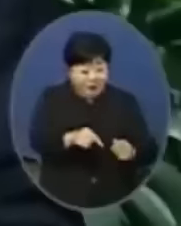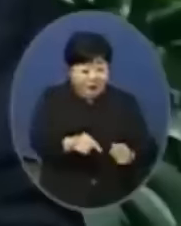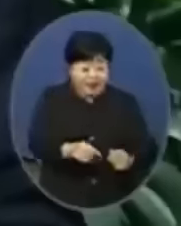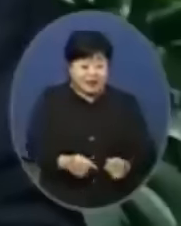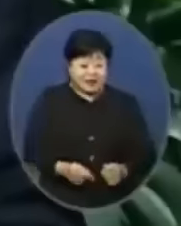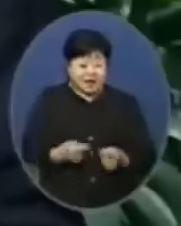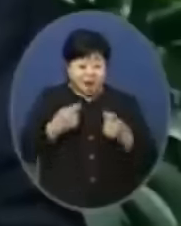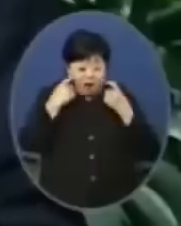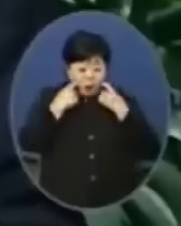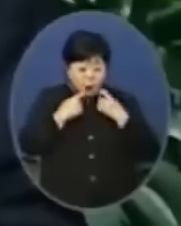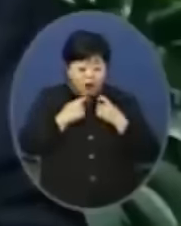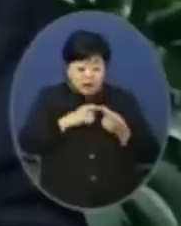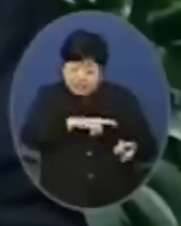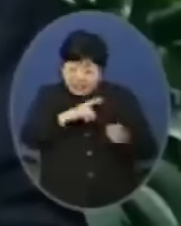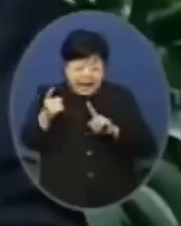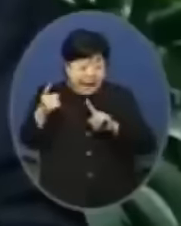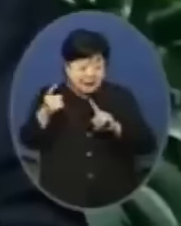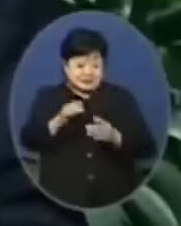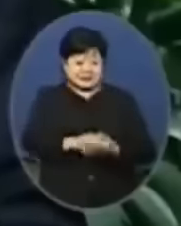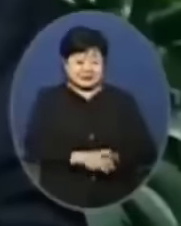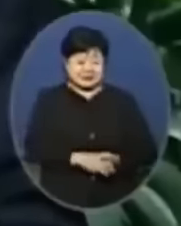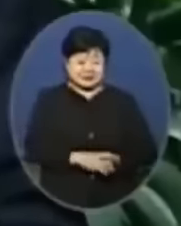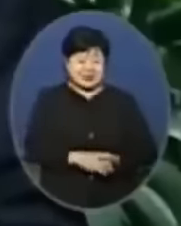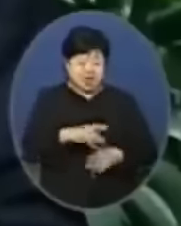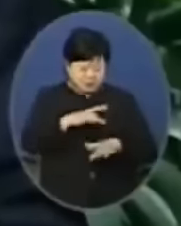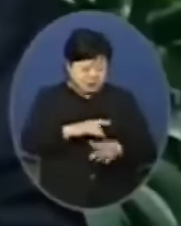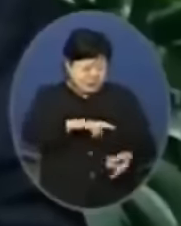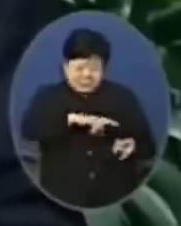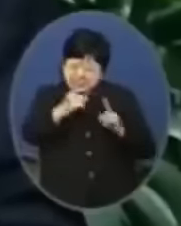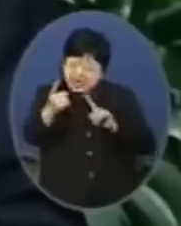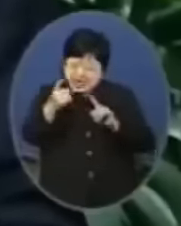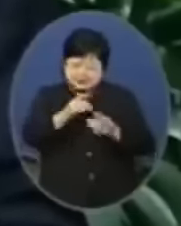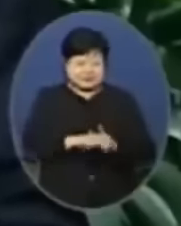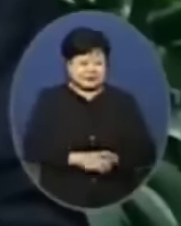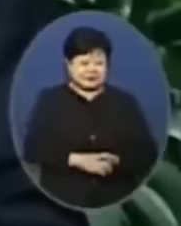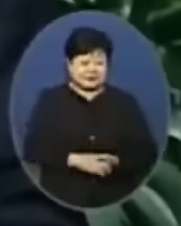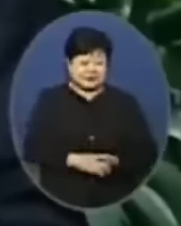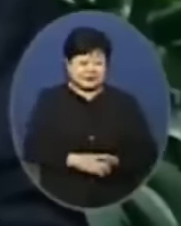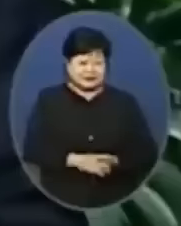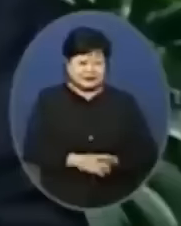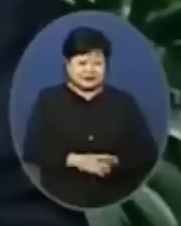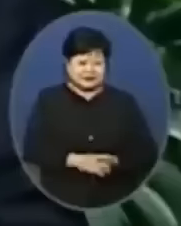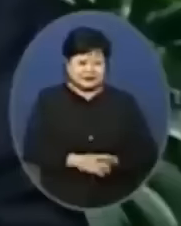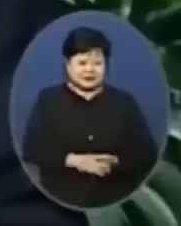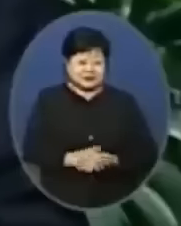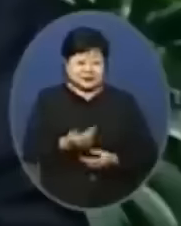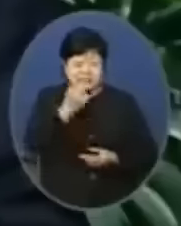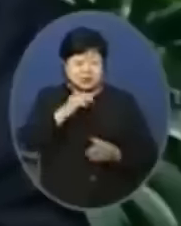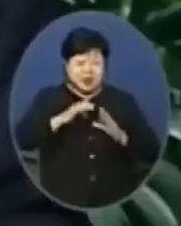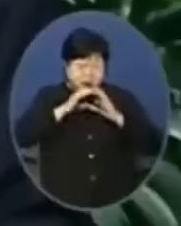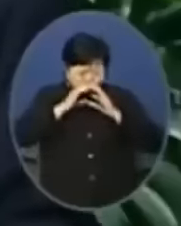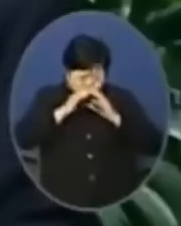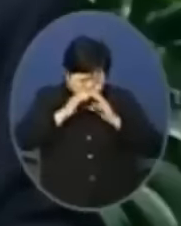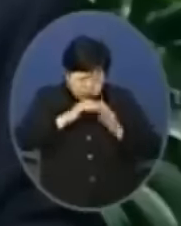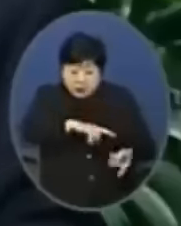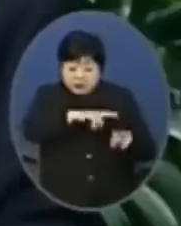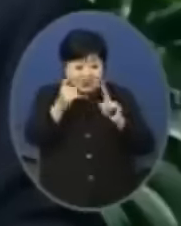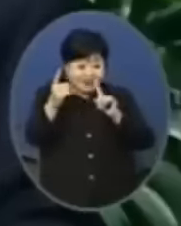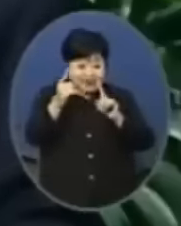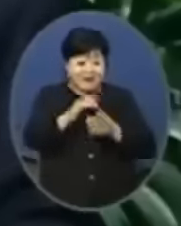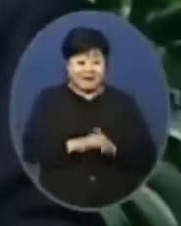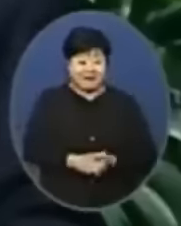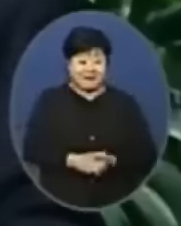이 해골아 살아나라, 뼈다귀야 살아나라, 그렇게 하면 생기가 들어오면 살아나는